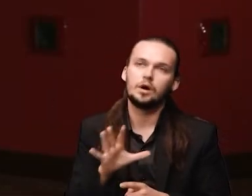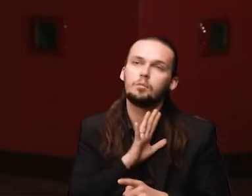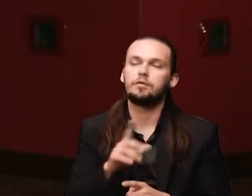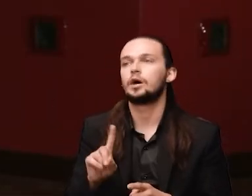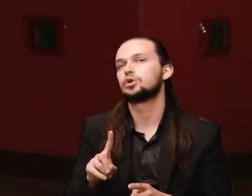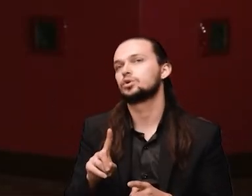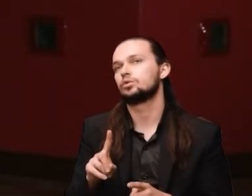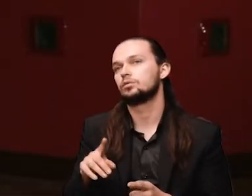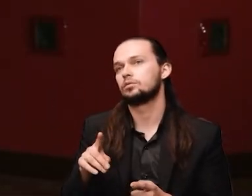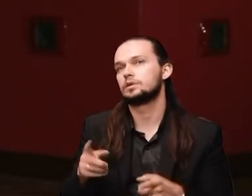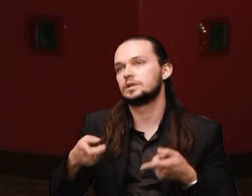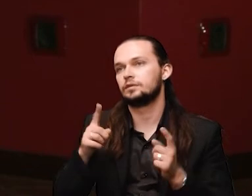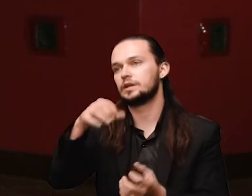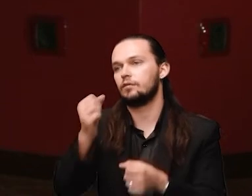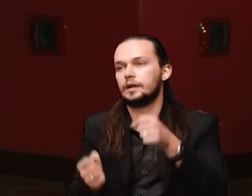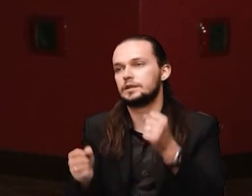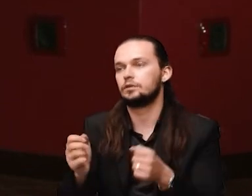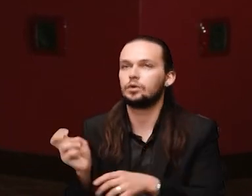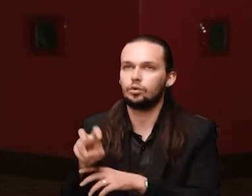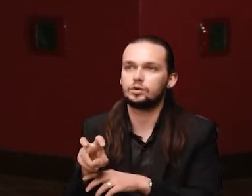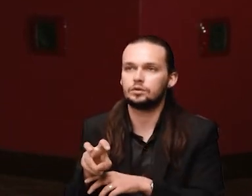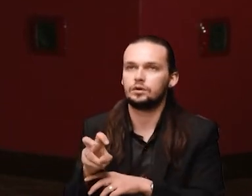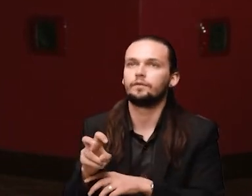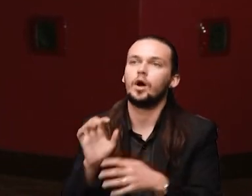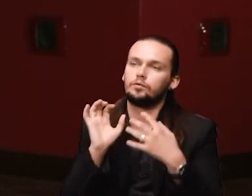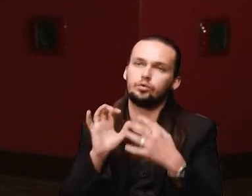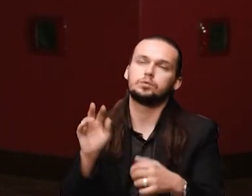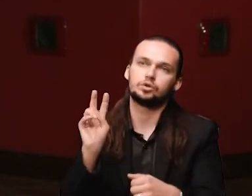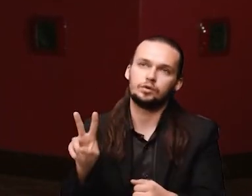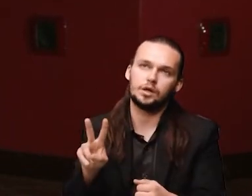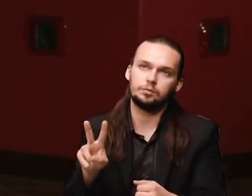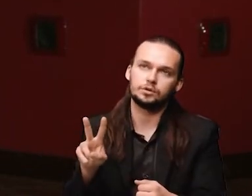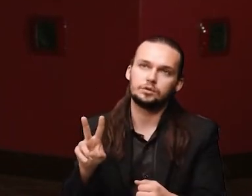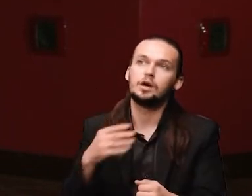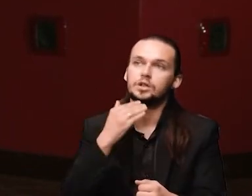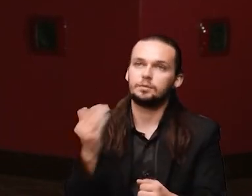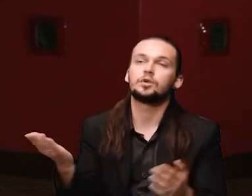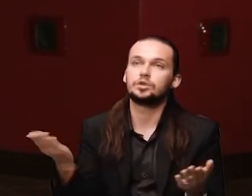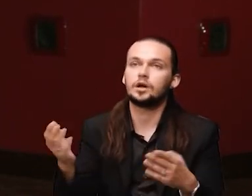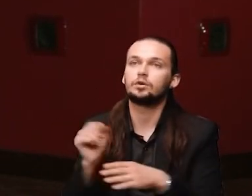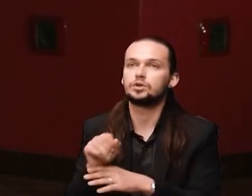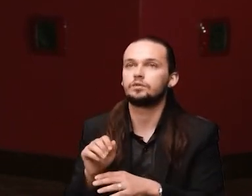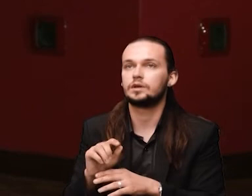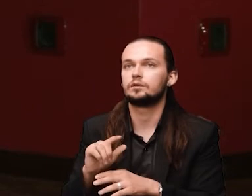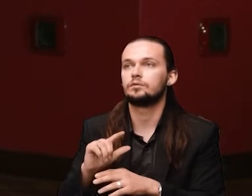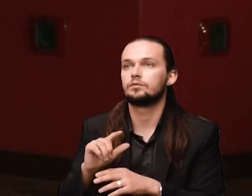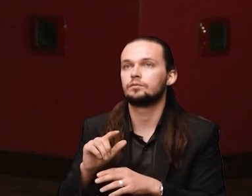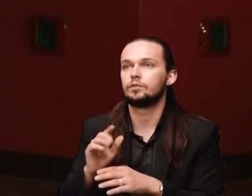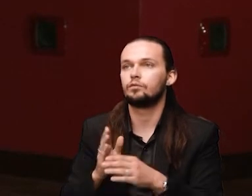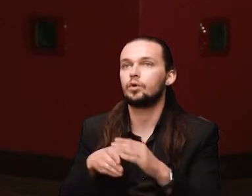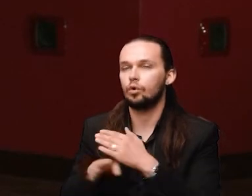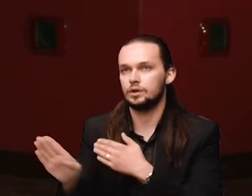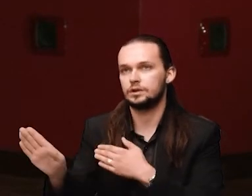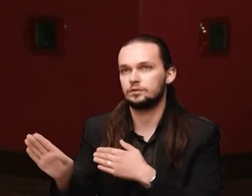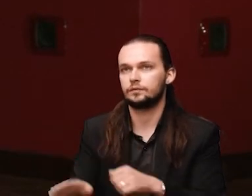заезжаешь, и не только на автобусе, на троллейбусе, у нас троллейбус тоже аппарель обустроены. И спокойно он спрашивает, на какой остановке вы выйдете. Единственный минус, там